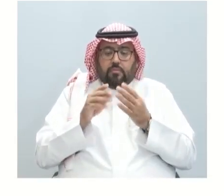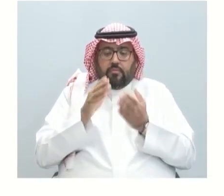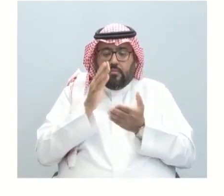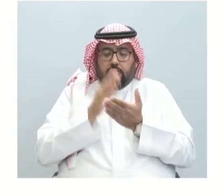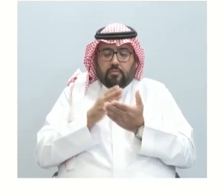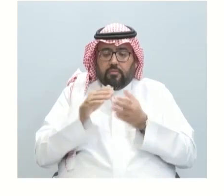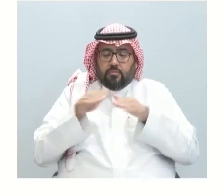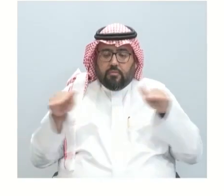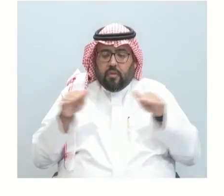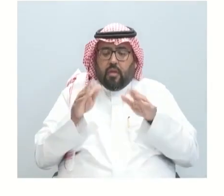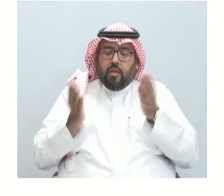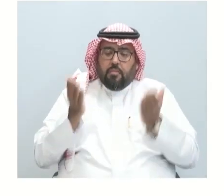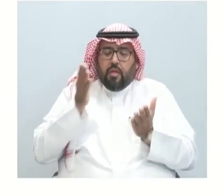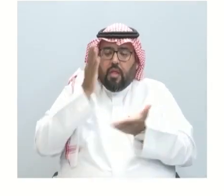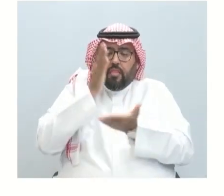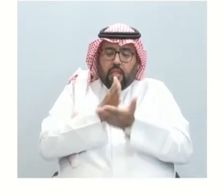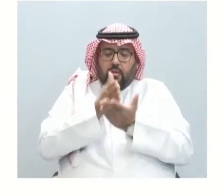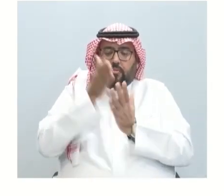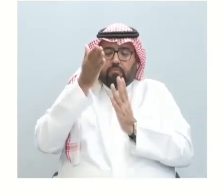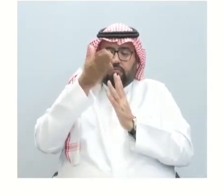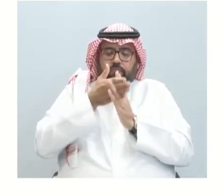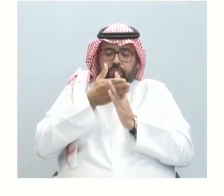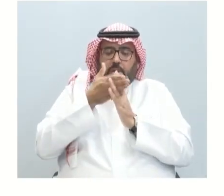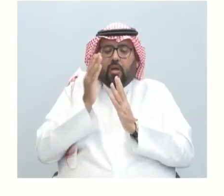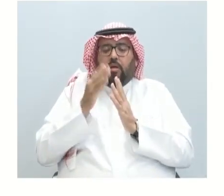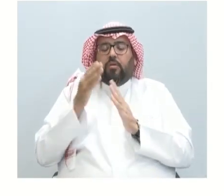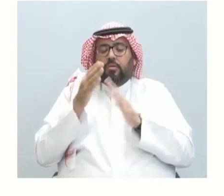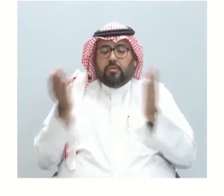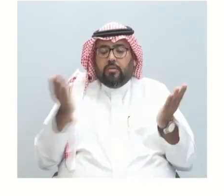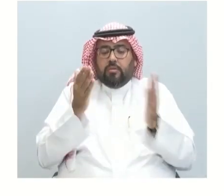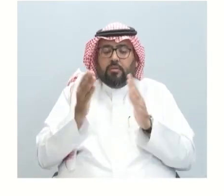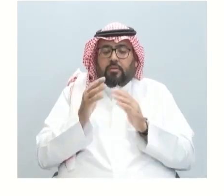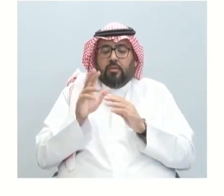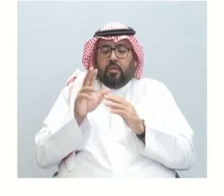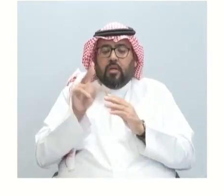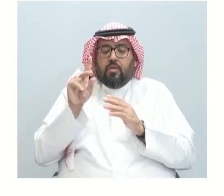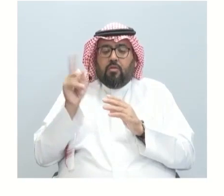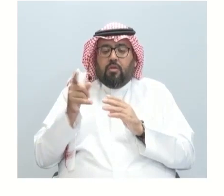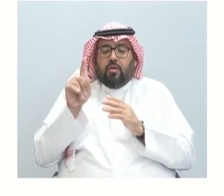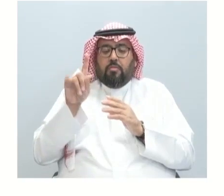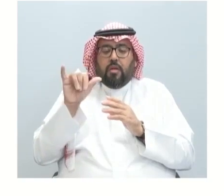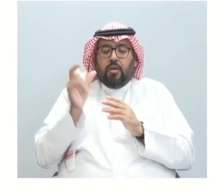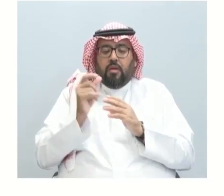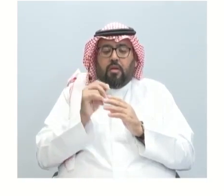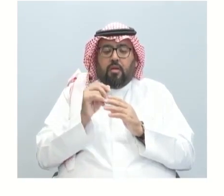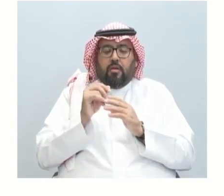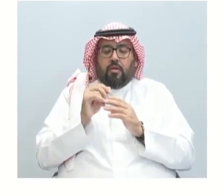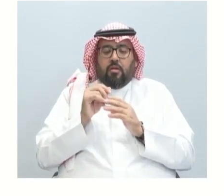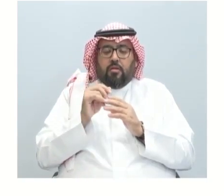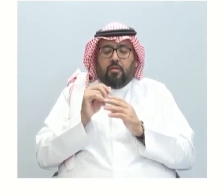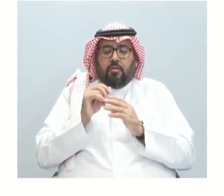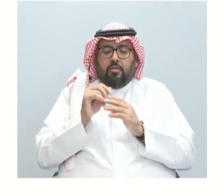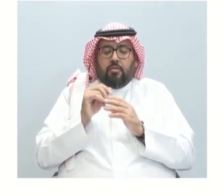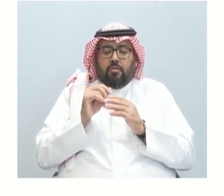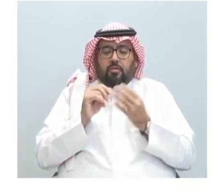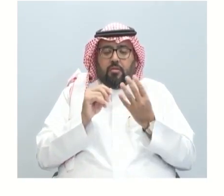انقسام متساوي انقسام سيتوبلازم الان تكلمنا في او في الجزء الماضي تكلمنا عن الطور البيني الطور البيني كم مرحله كان هنالك ثلاث مراحل